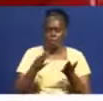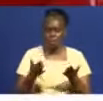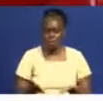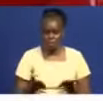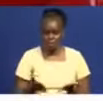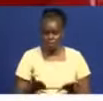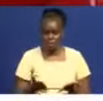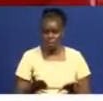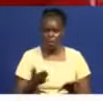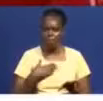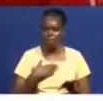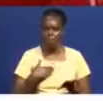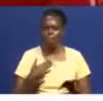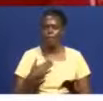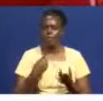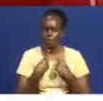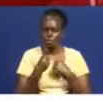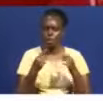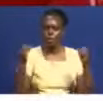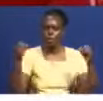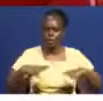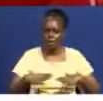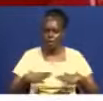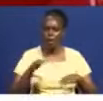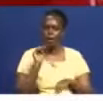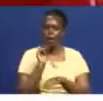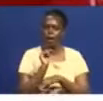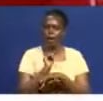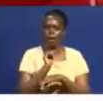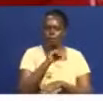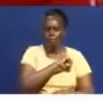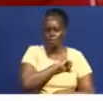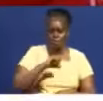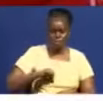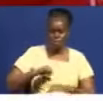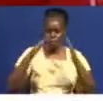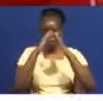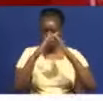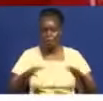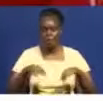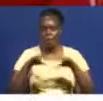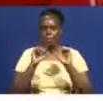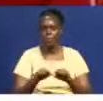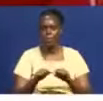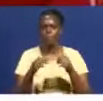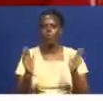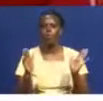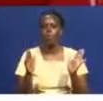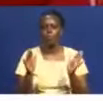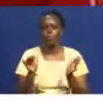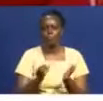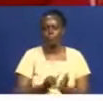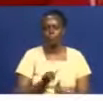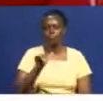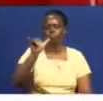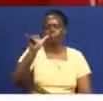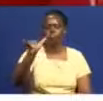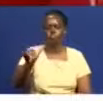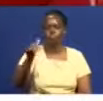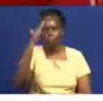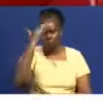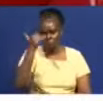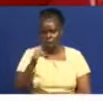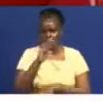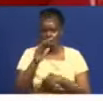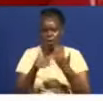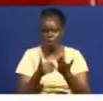Bispika, nilikuwa wazi na niliomba jumba hili la seneti liweze kufungua anga kwa ajili ya